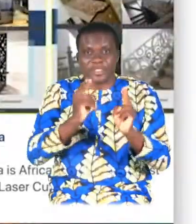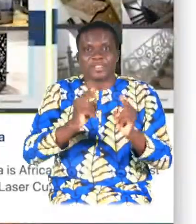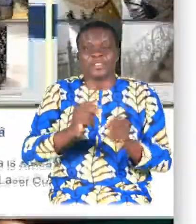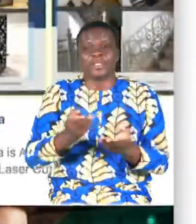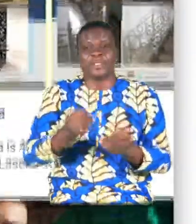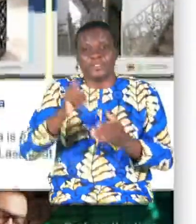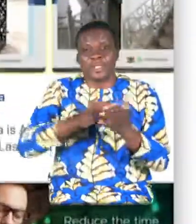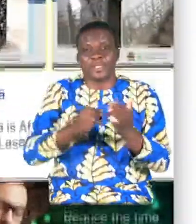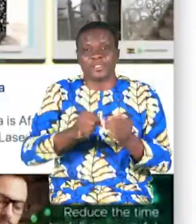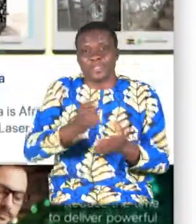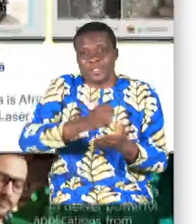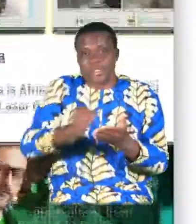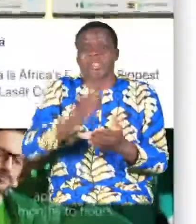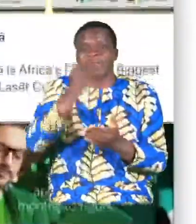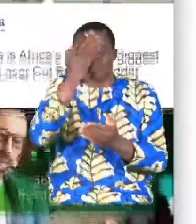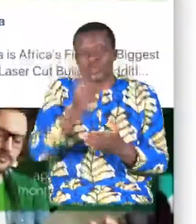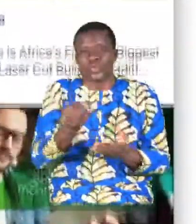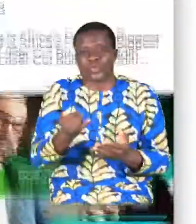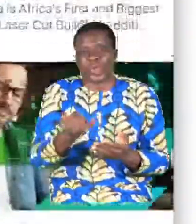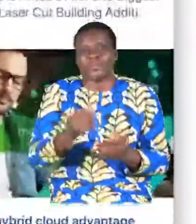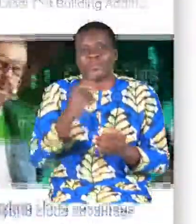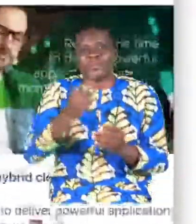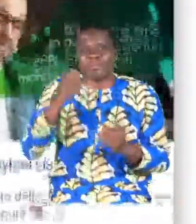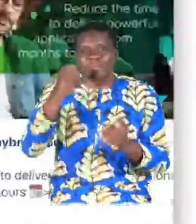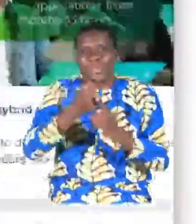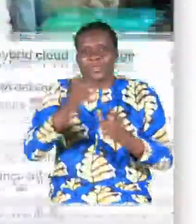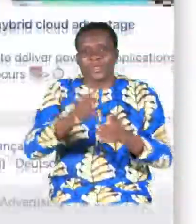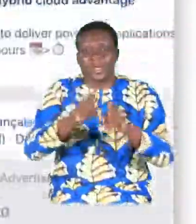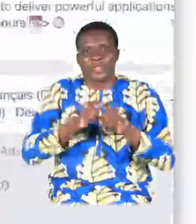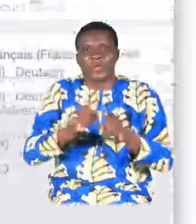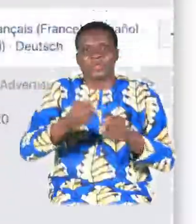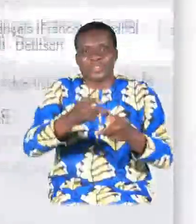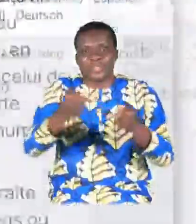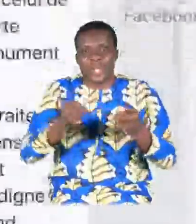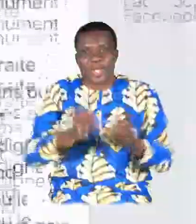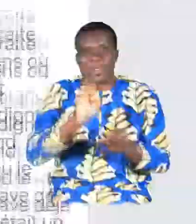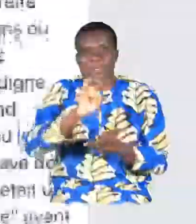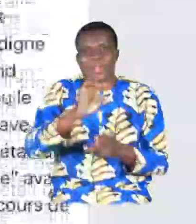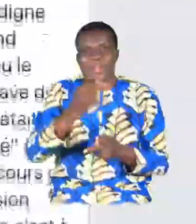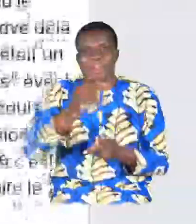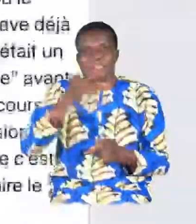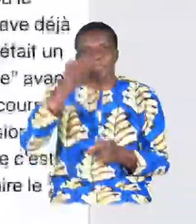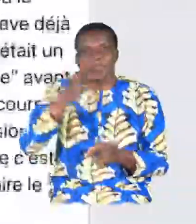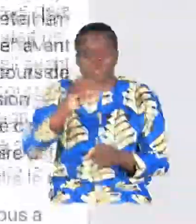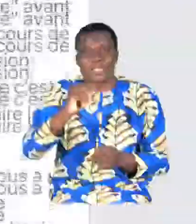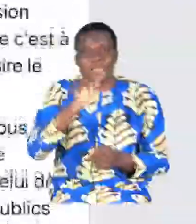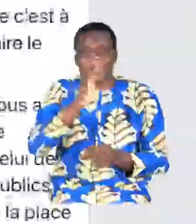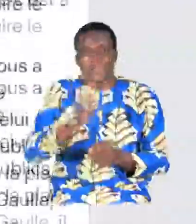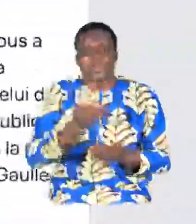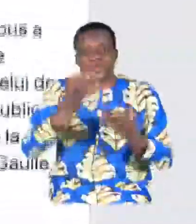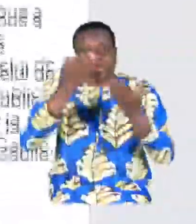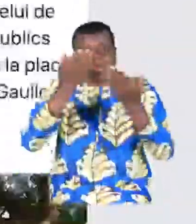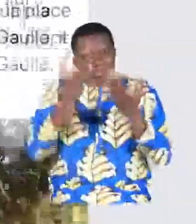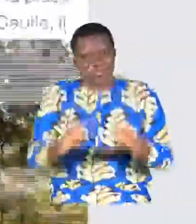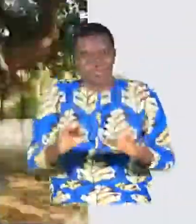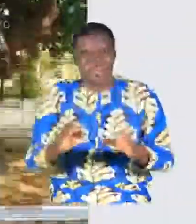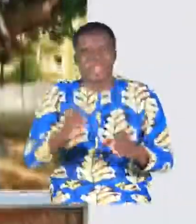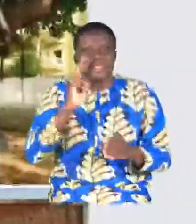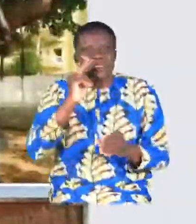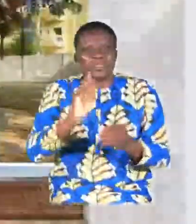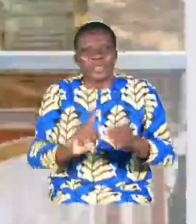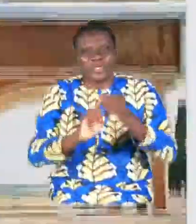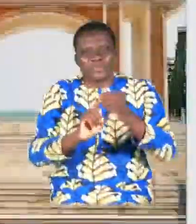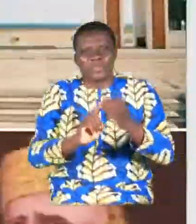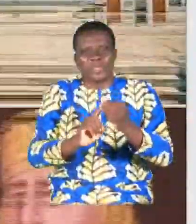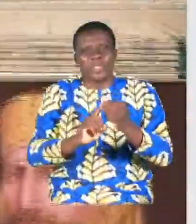écrit-il. Pourquoi Kouaouzoti, qui s'attaque aussi à la place Chacha à Ouida, le Bénin terre d'histoire exceptionnelle,